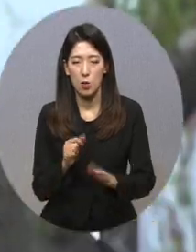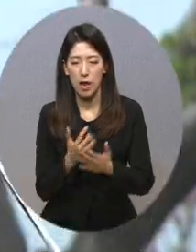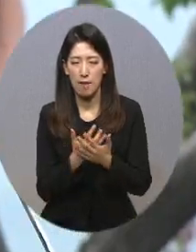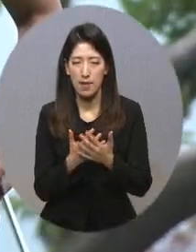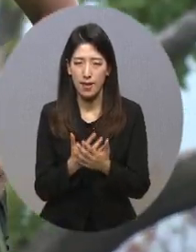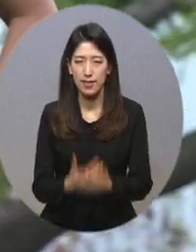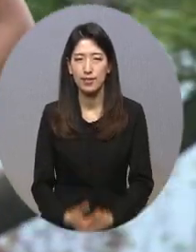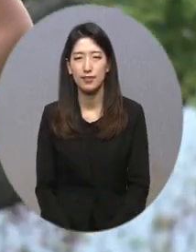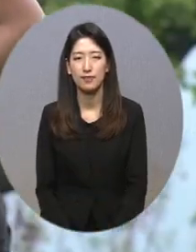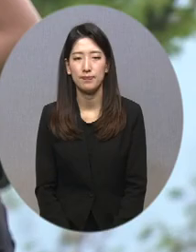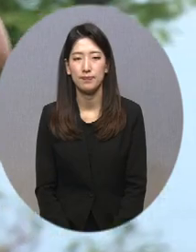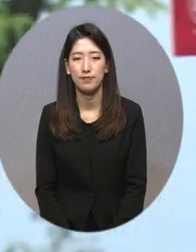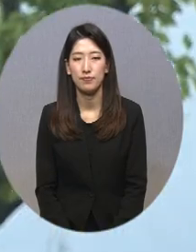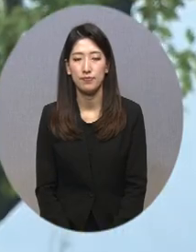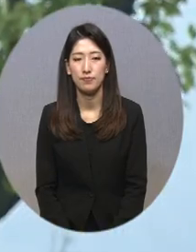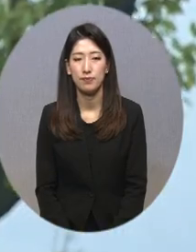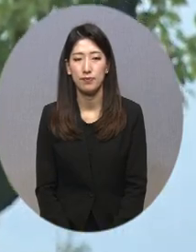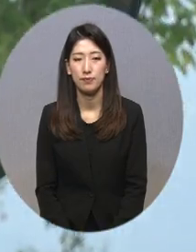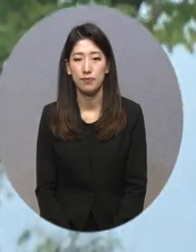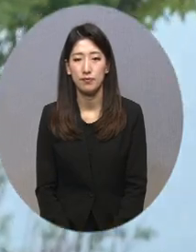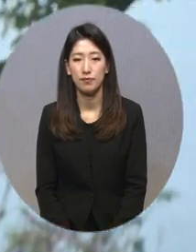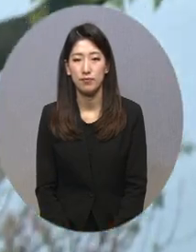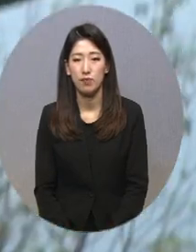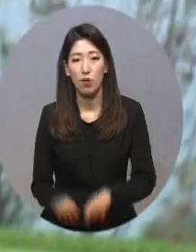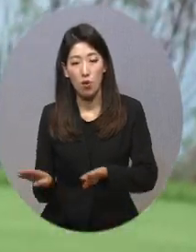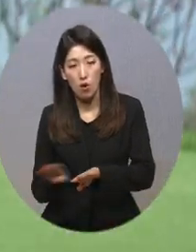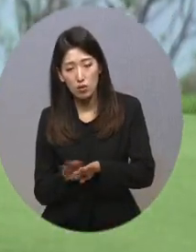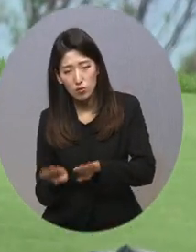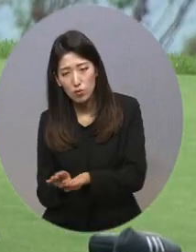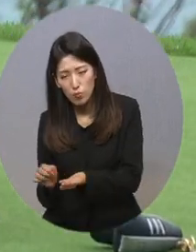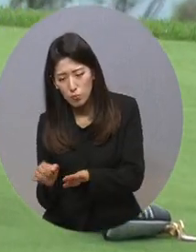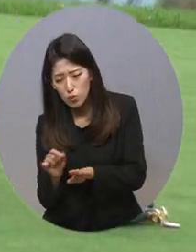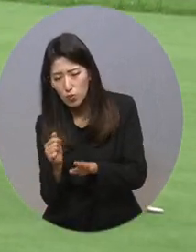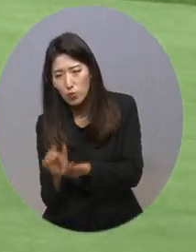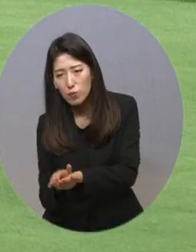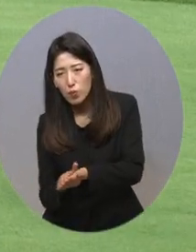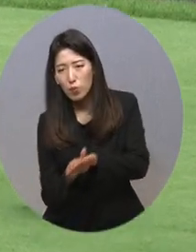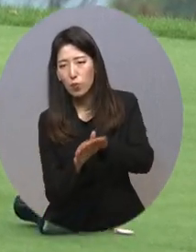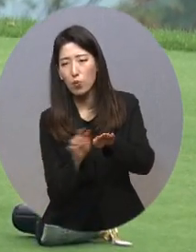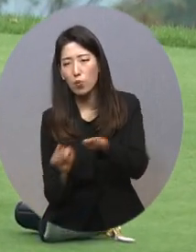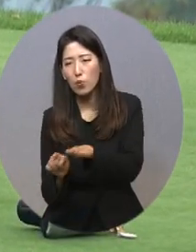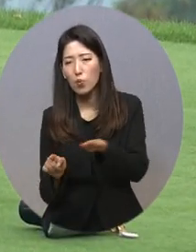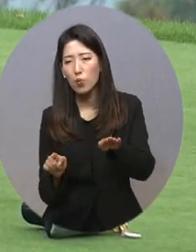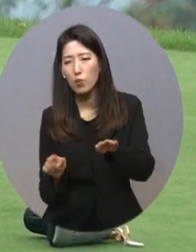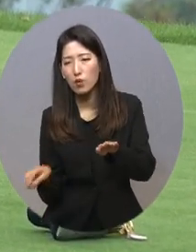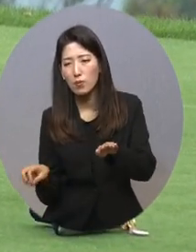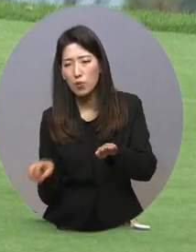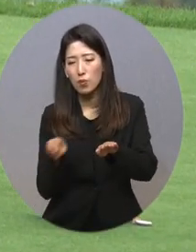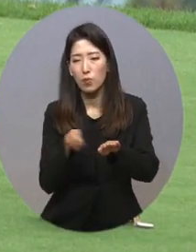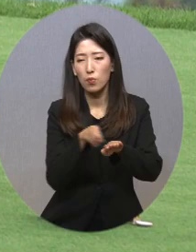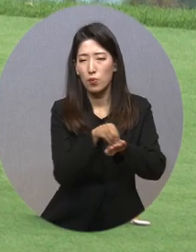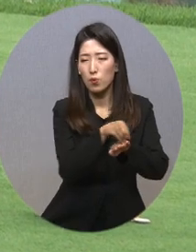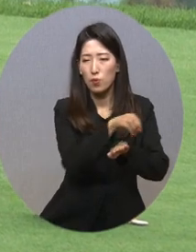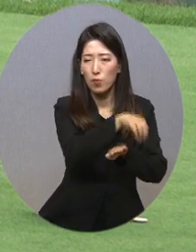오르막이래요? 응, 오르막. 오빠 한번 봐봐요. 괜찮을 거 같아. 봐봐. 상태가 더 좋다. 너 맛있게.